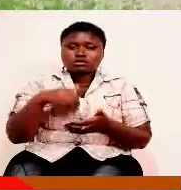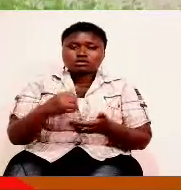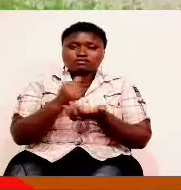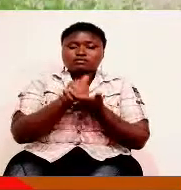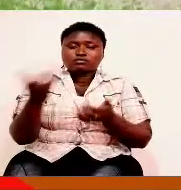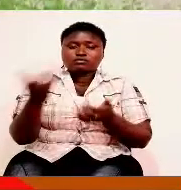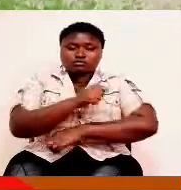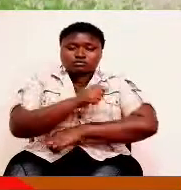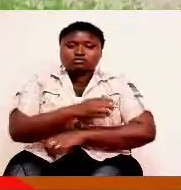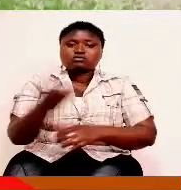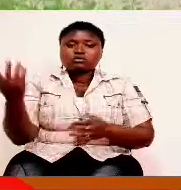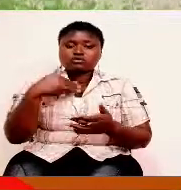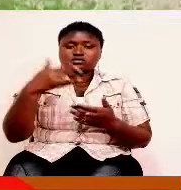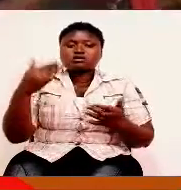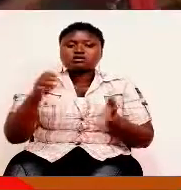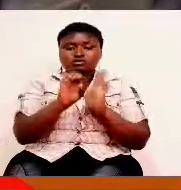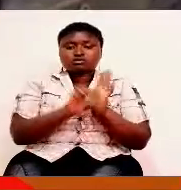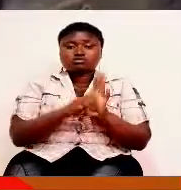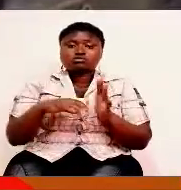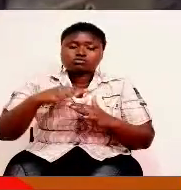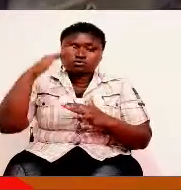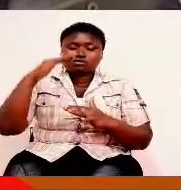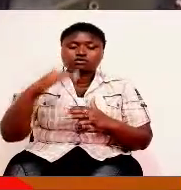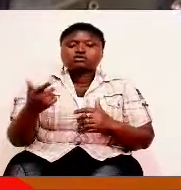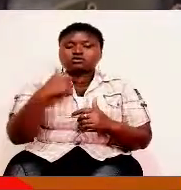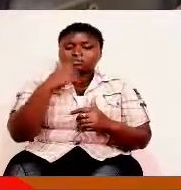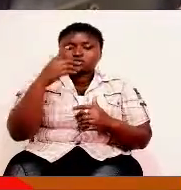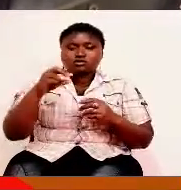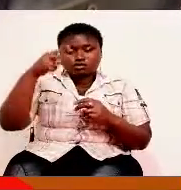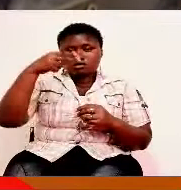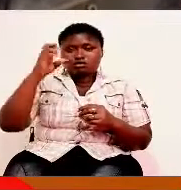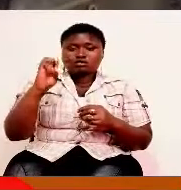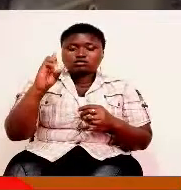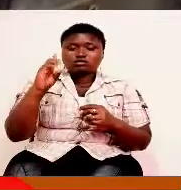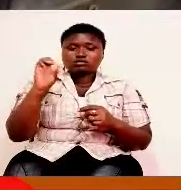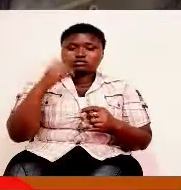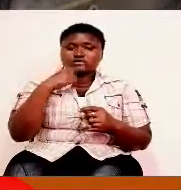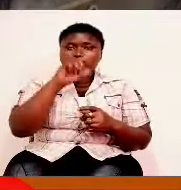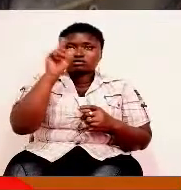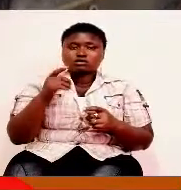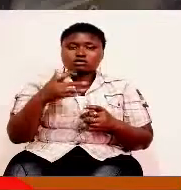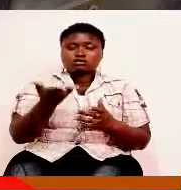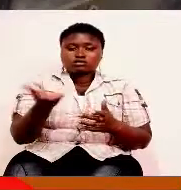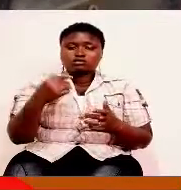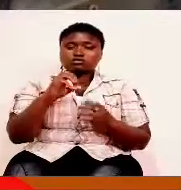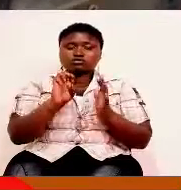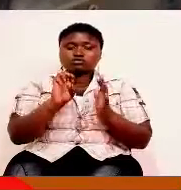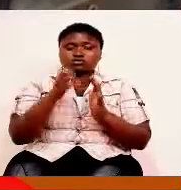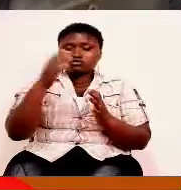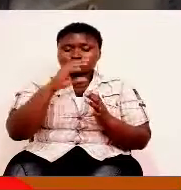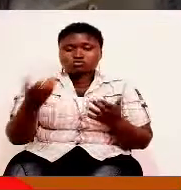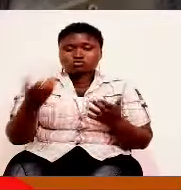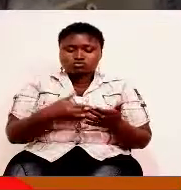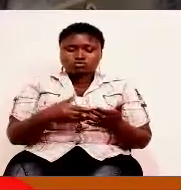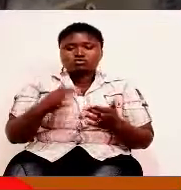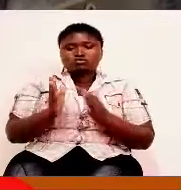ni gikugacira tondu wa maundu mau. Oho mwarimu munene ni oritie kugacirithio gwa thukuru uyu na gutuika wa kurara